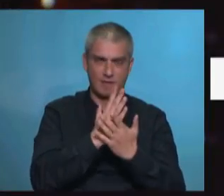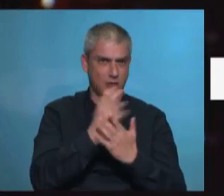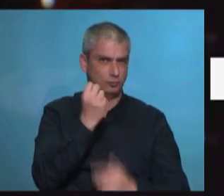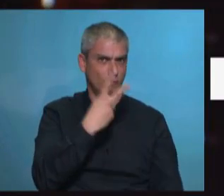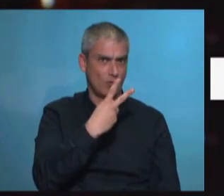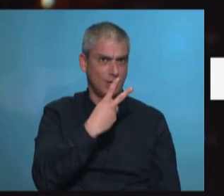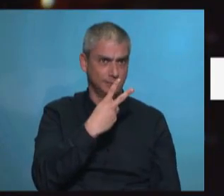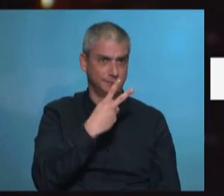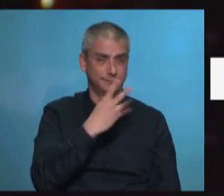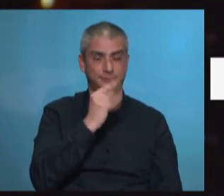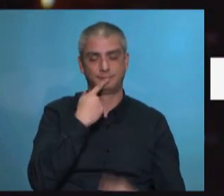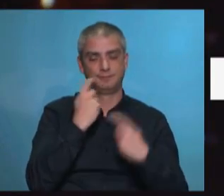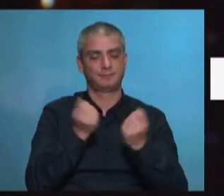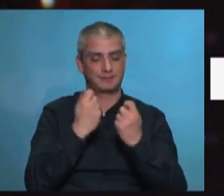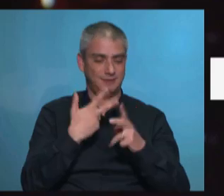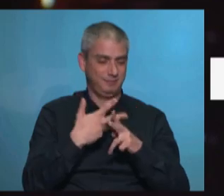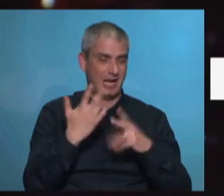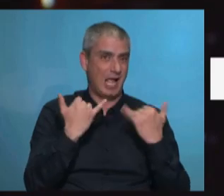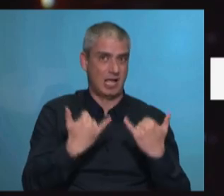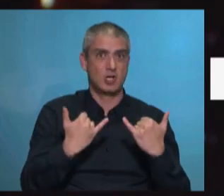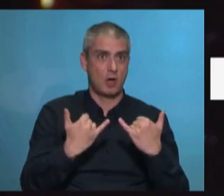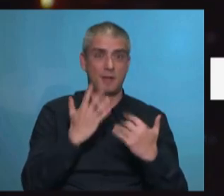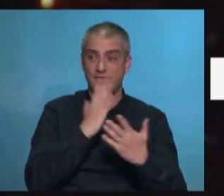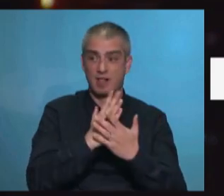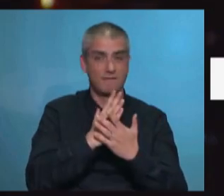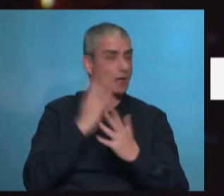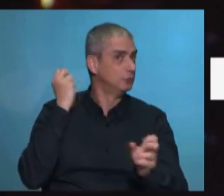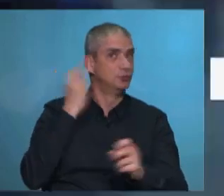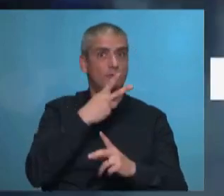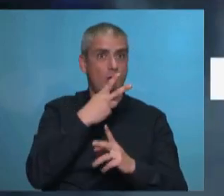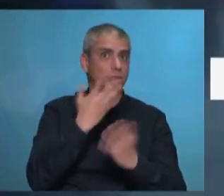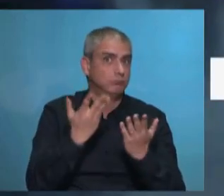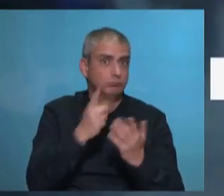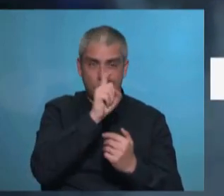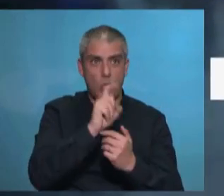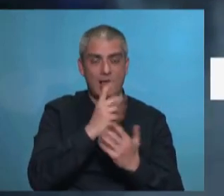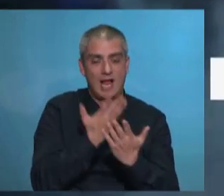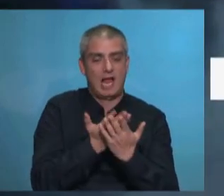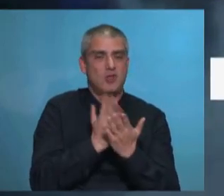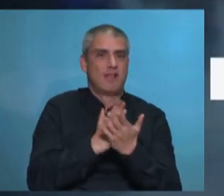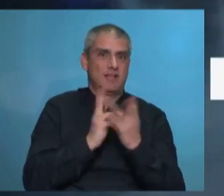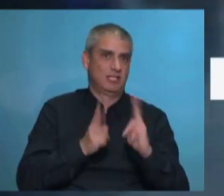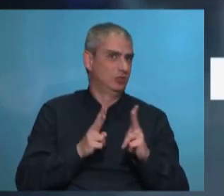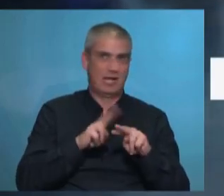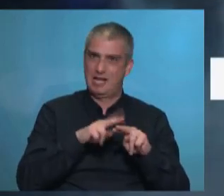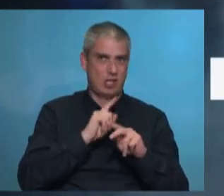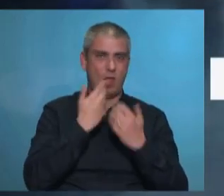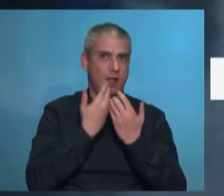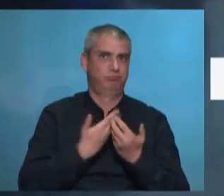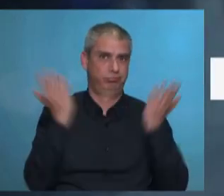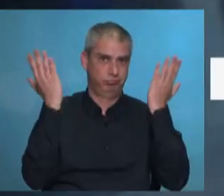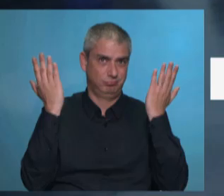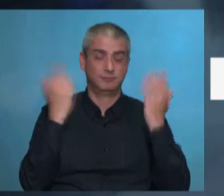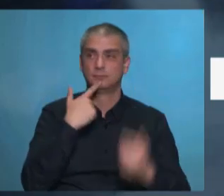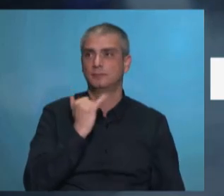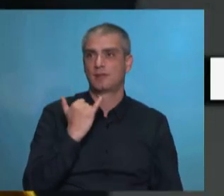כשבועיים, היא מתפרסמת אומנם רק היום, אבל היא מתנהלת כבר שבועיים, כך שסביר להניח שראיות יש כאן, אחרת היא לא הייתה יוצאת לאור.